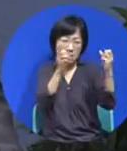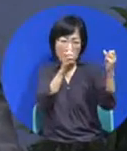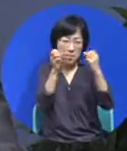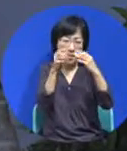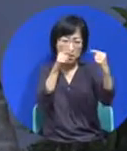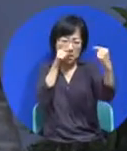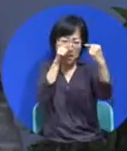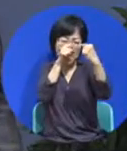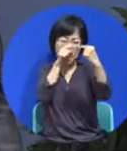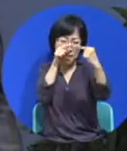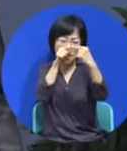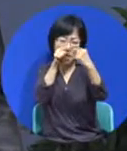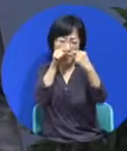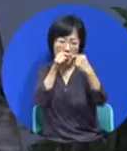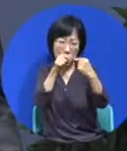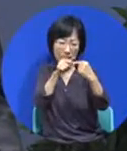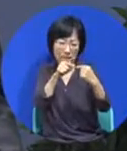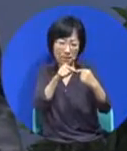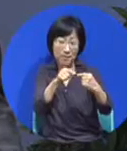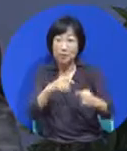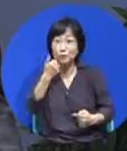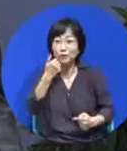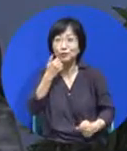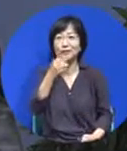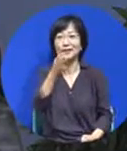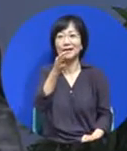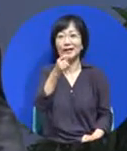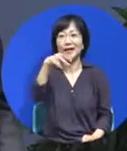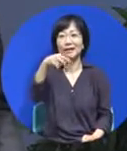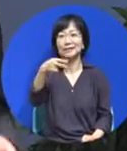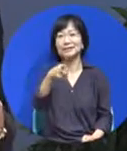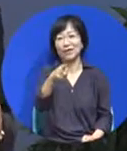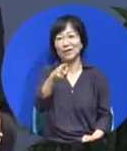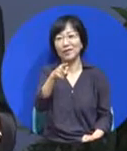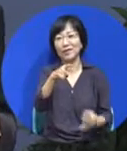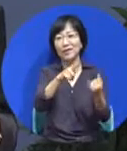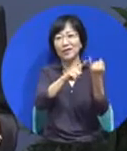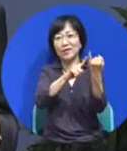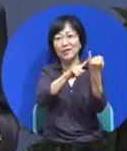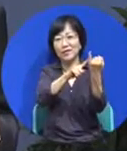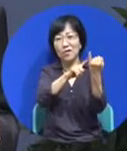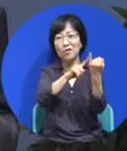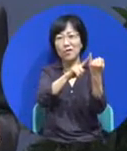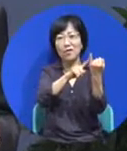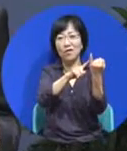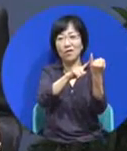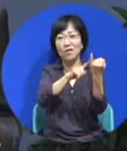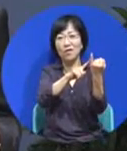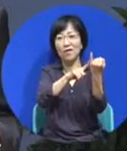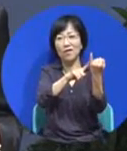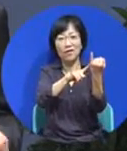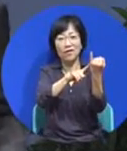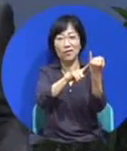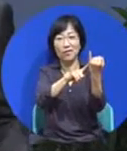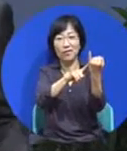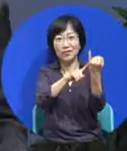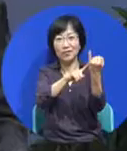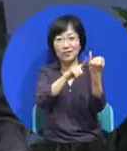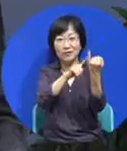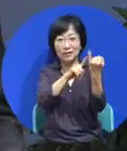Xerxes at that time was truly communicating so much with Esther. 에스더 여자가 뭐 있는 겁니다. She had something to her.